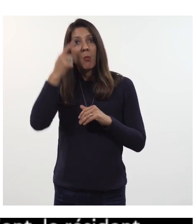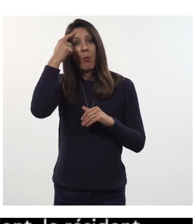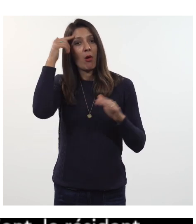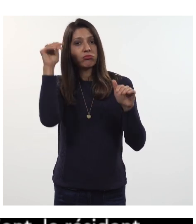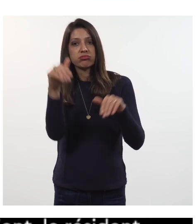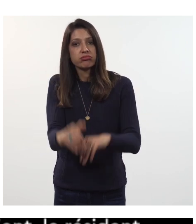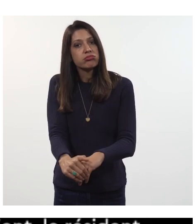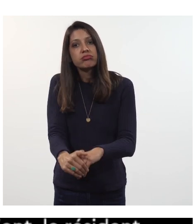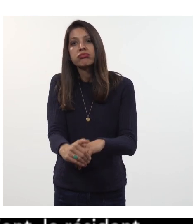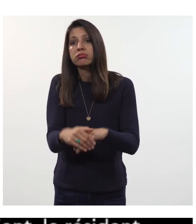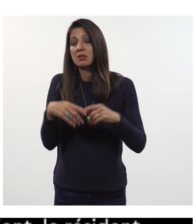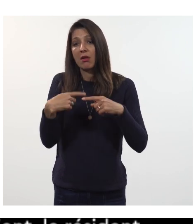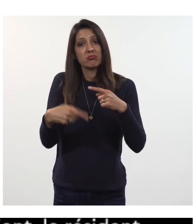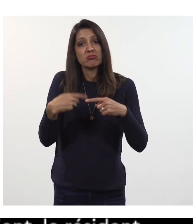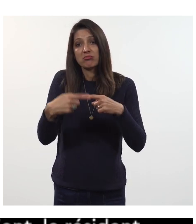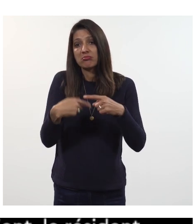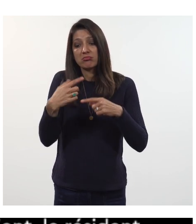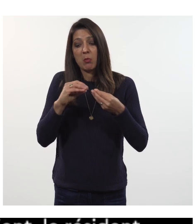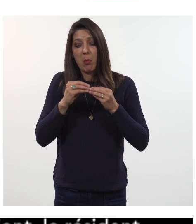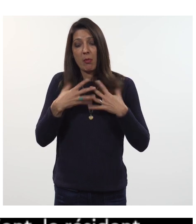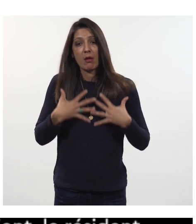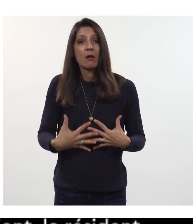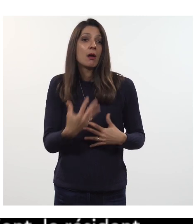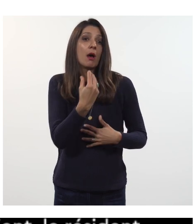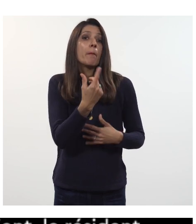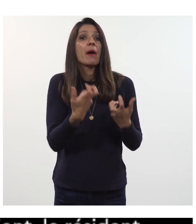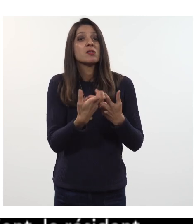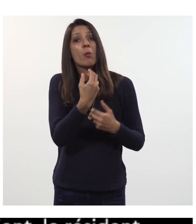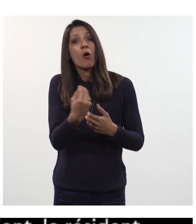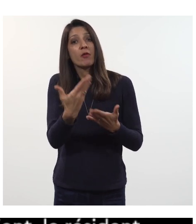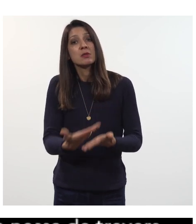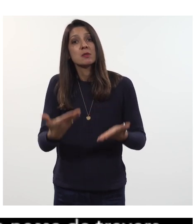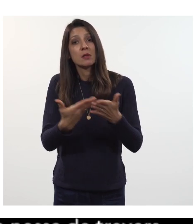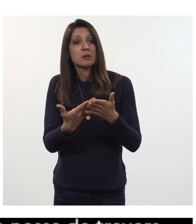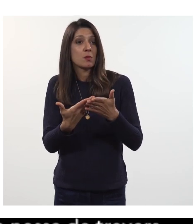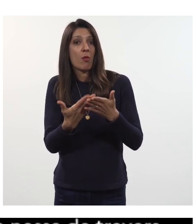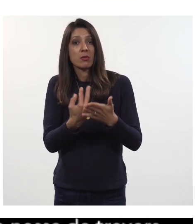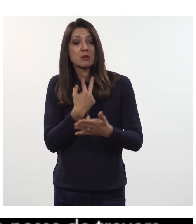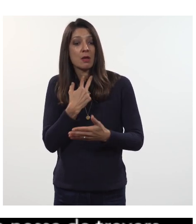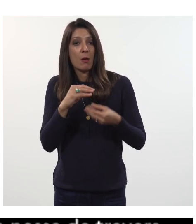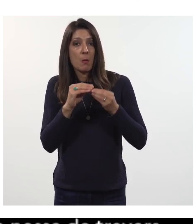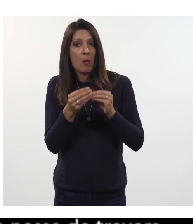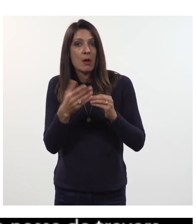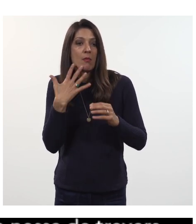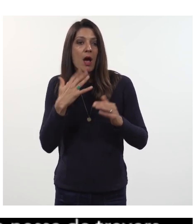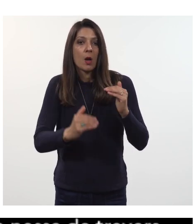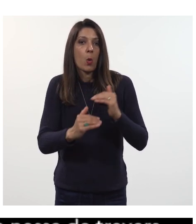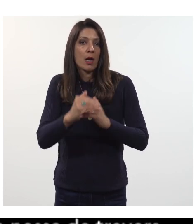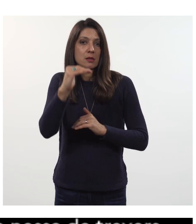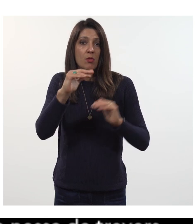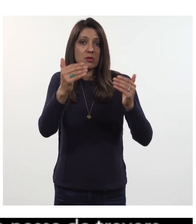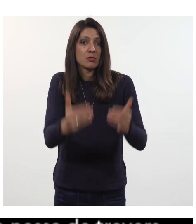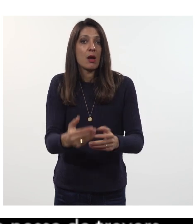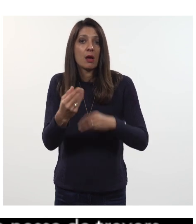bon et ça va être un cercle vicieux. Chez les enfants, la croissance, la cicatrisation, bien sûr, hein, après une chirurgie, sur des lésions